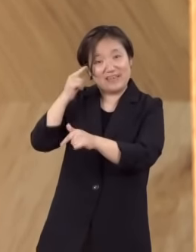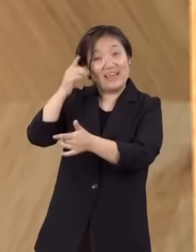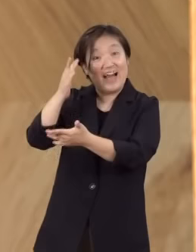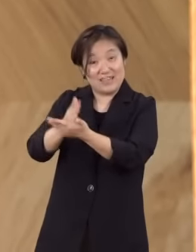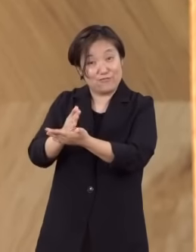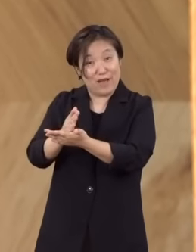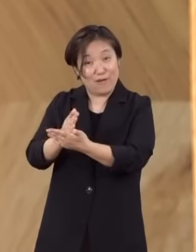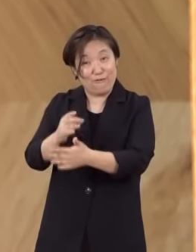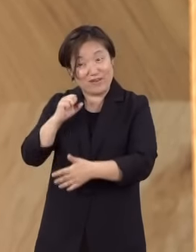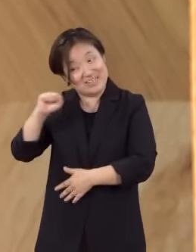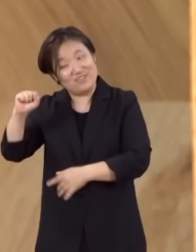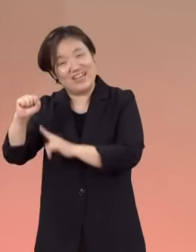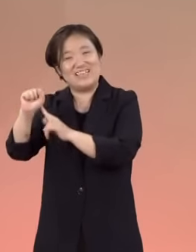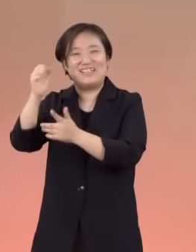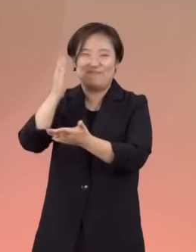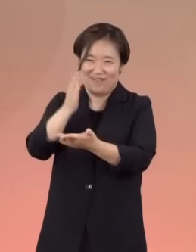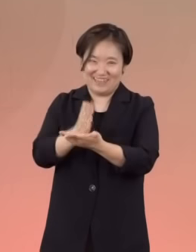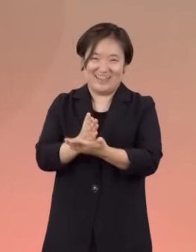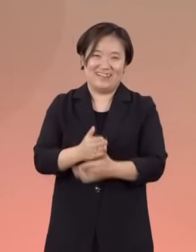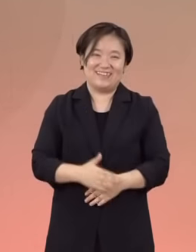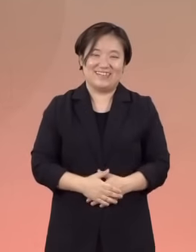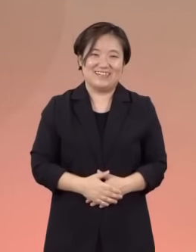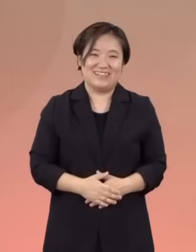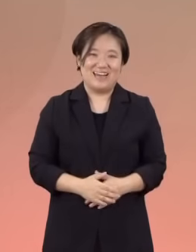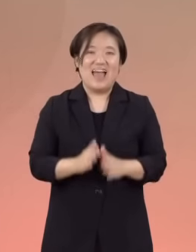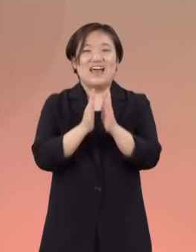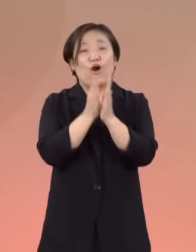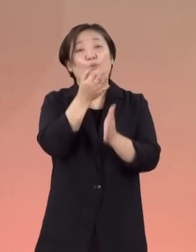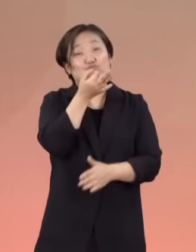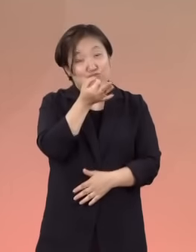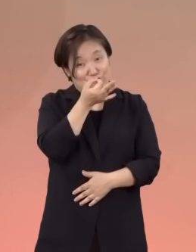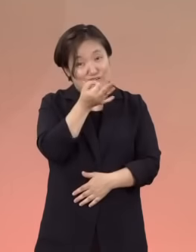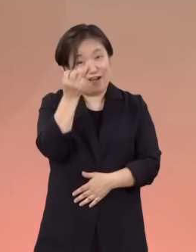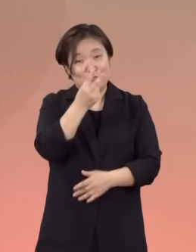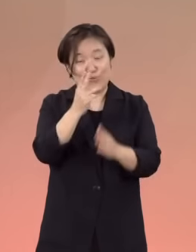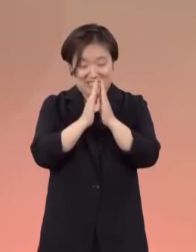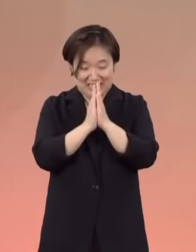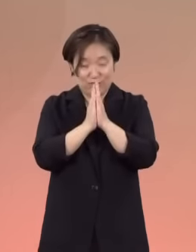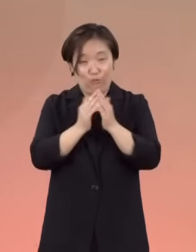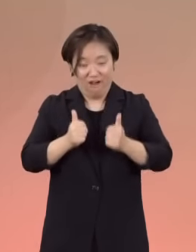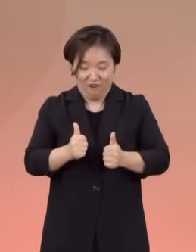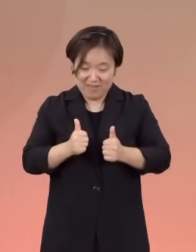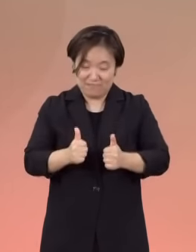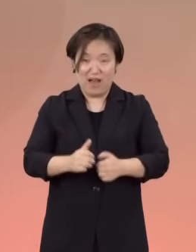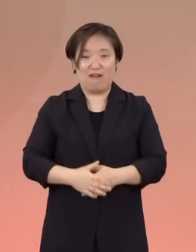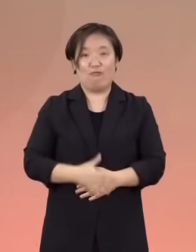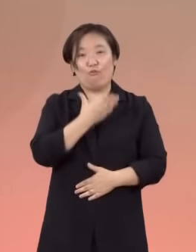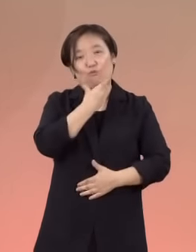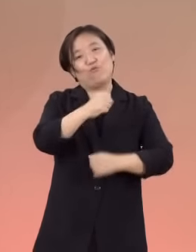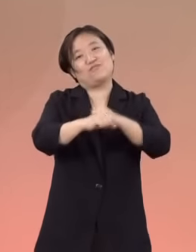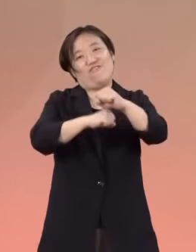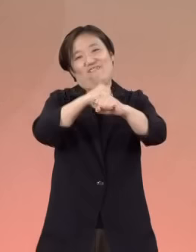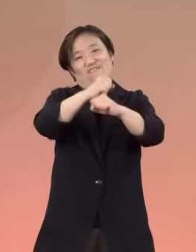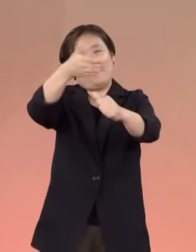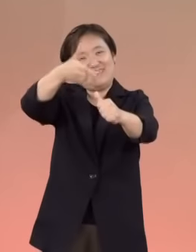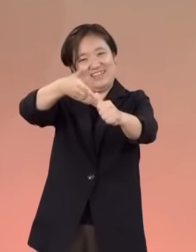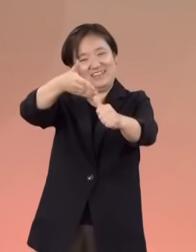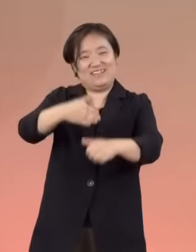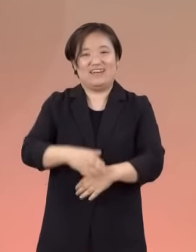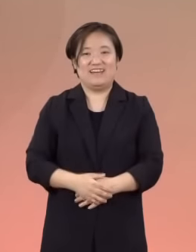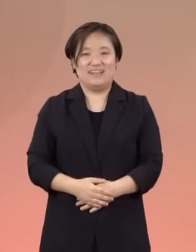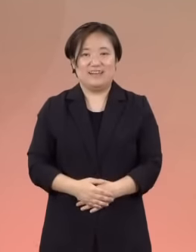필요가 없습니다 염불하고 기도하고 공덕을 닦으시고 바랍니다 부처님의